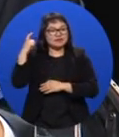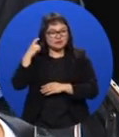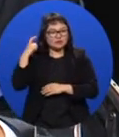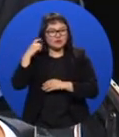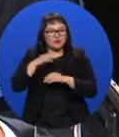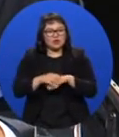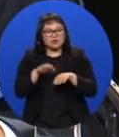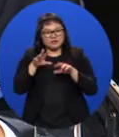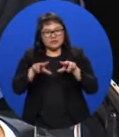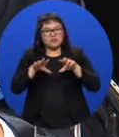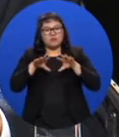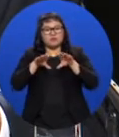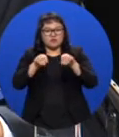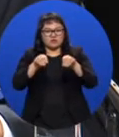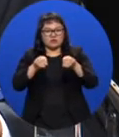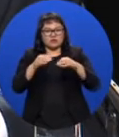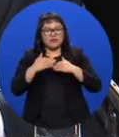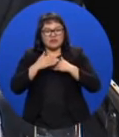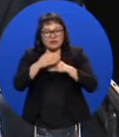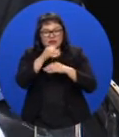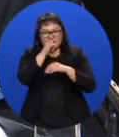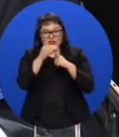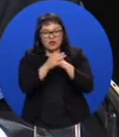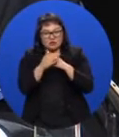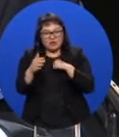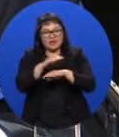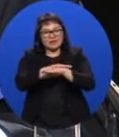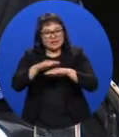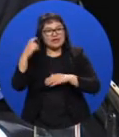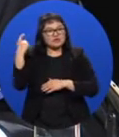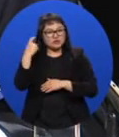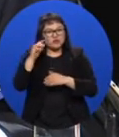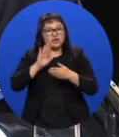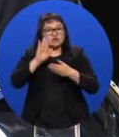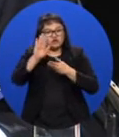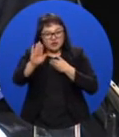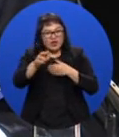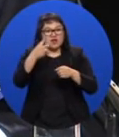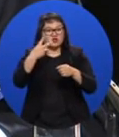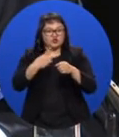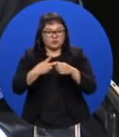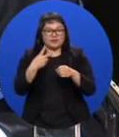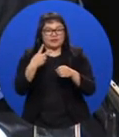현재 멈춰져 있는 단계를 지역 주민의 의견을 잘 수용하고 두 번째로는